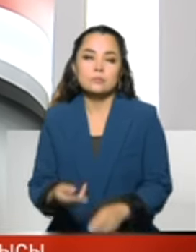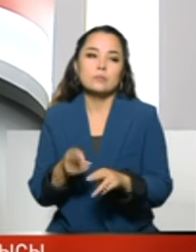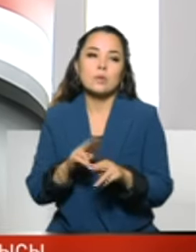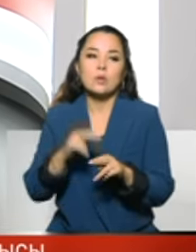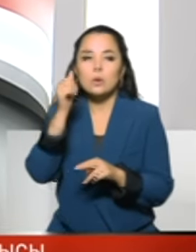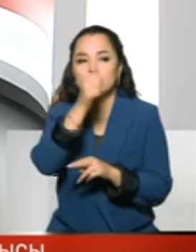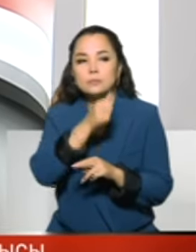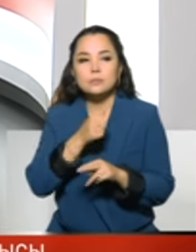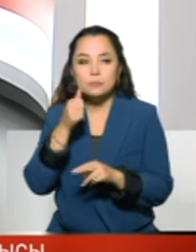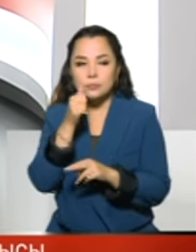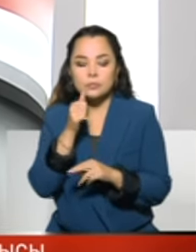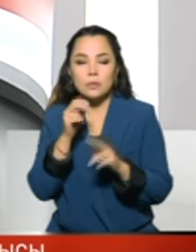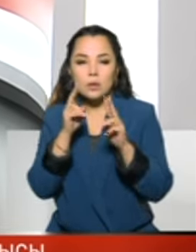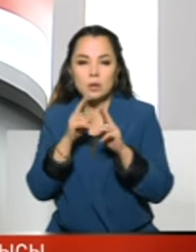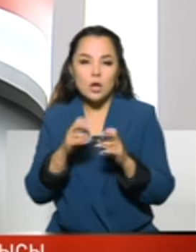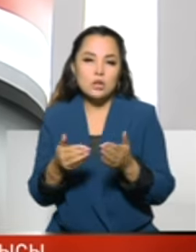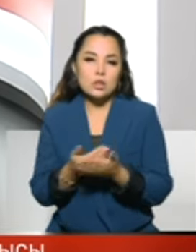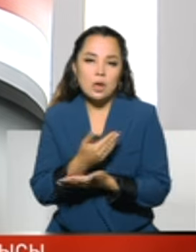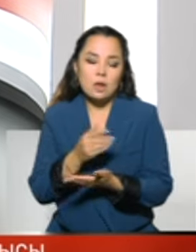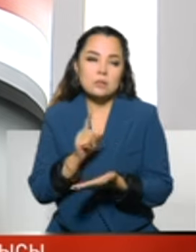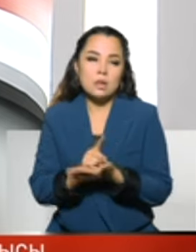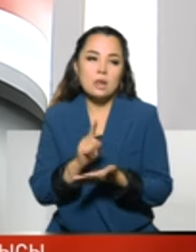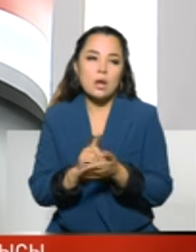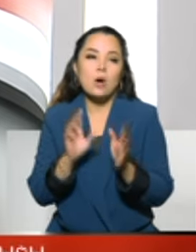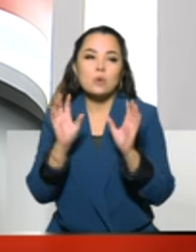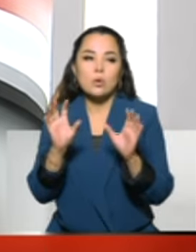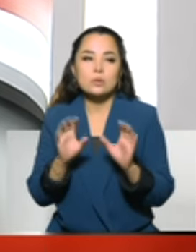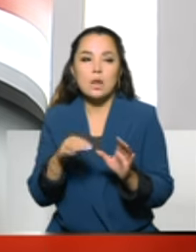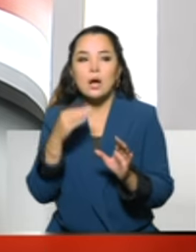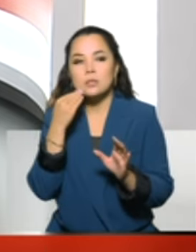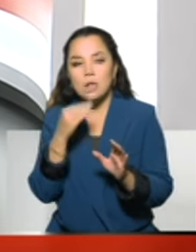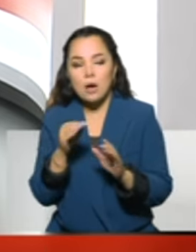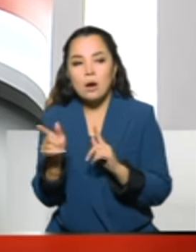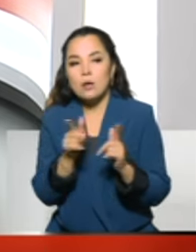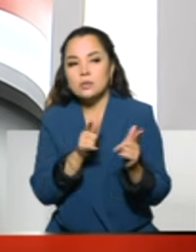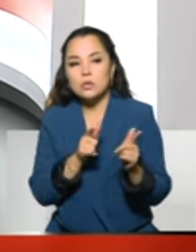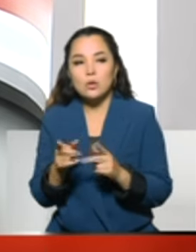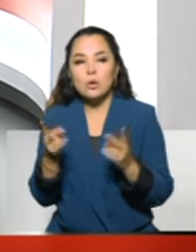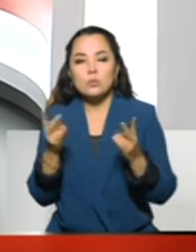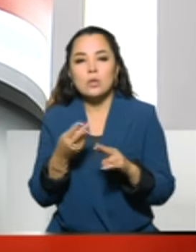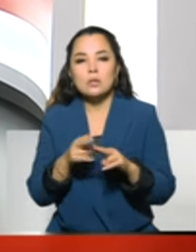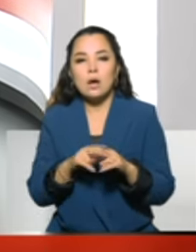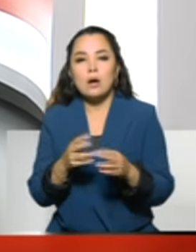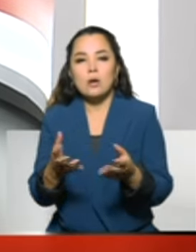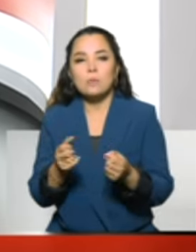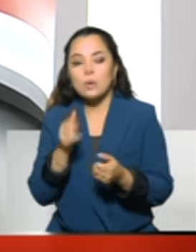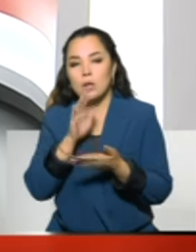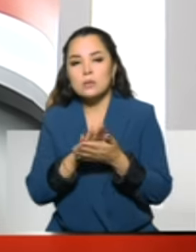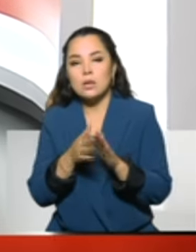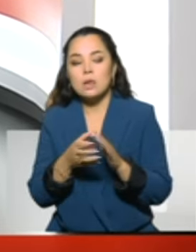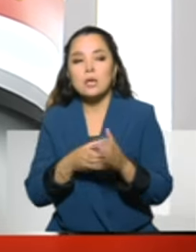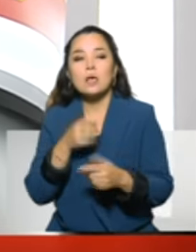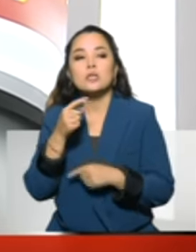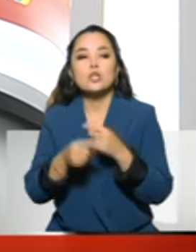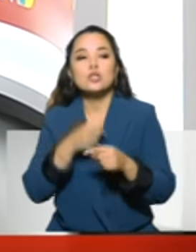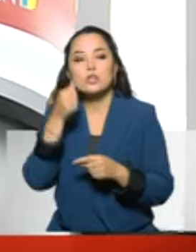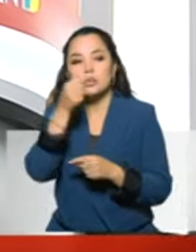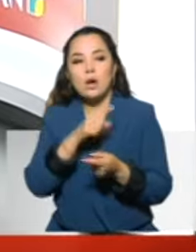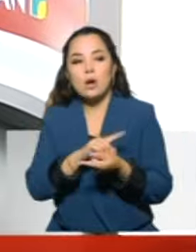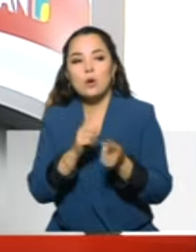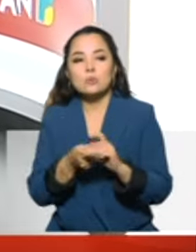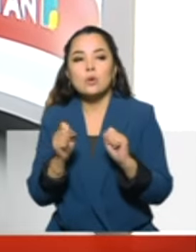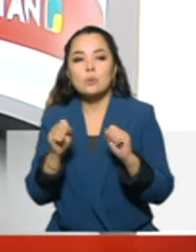Ал былтырдан бері қаралып жатқан жаңа салық кодексін сапалы әзірлеу үшін оны қабылдау мерзімін келесі жылға ауыстыруға